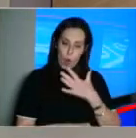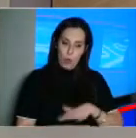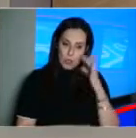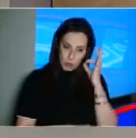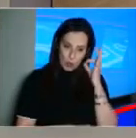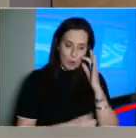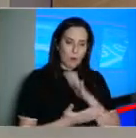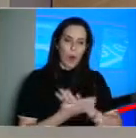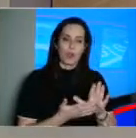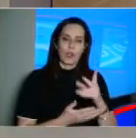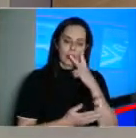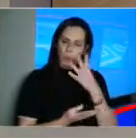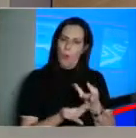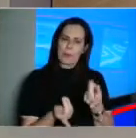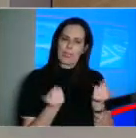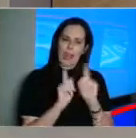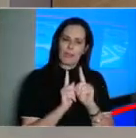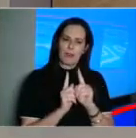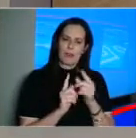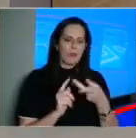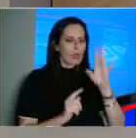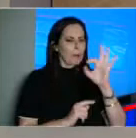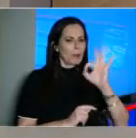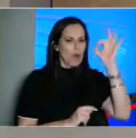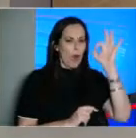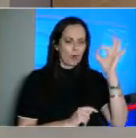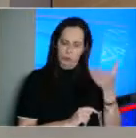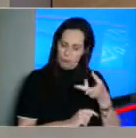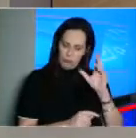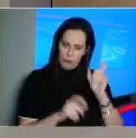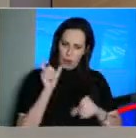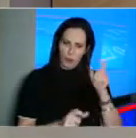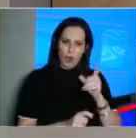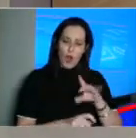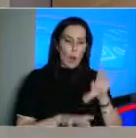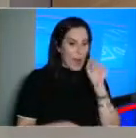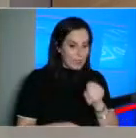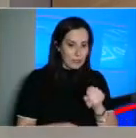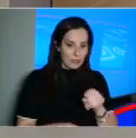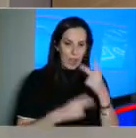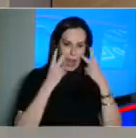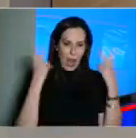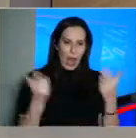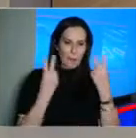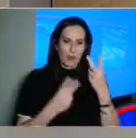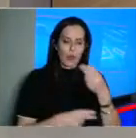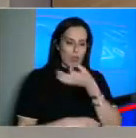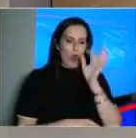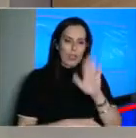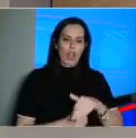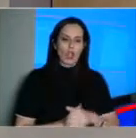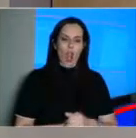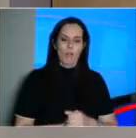נשים? פשוט תביטו מסביב. הן מעל ל-50% מכלל האוכלוסייה. לא מצאתם? חפשו יותר